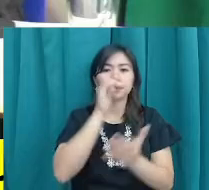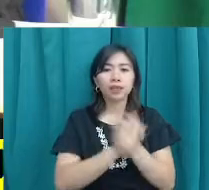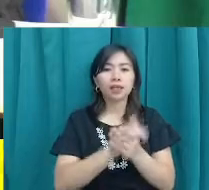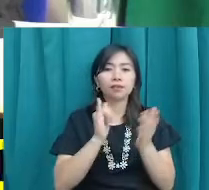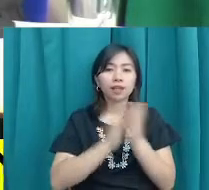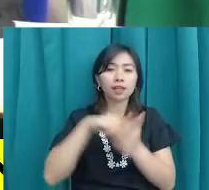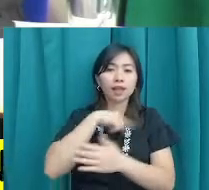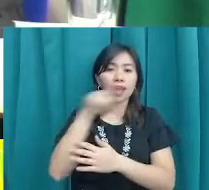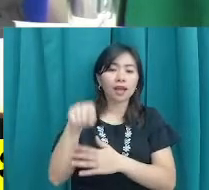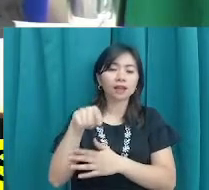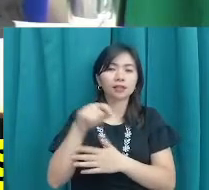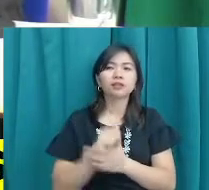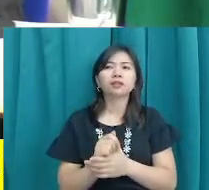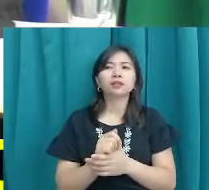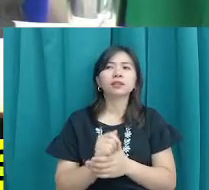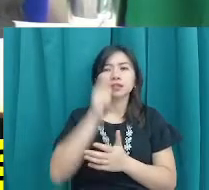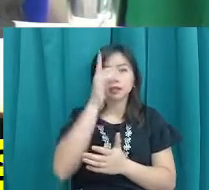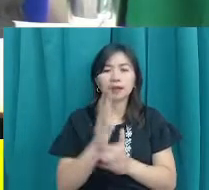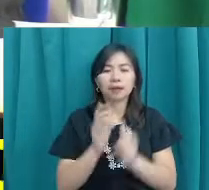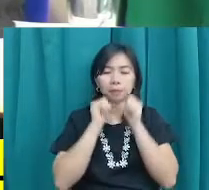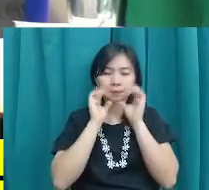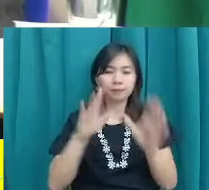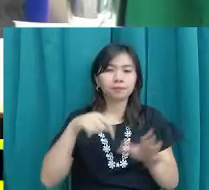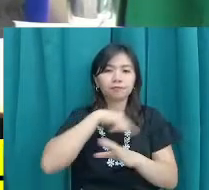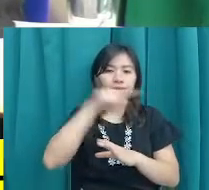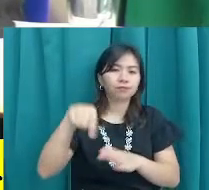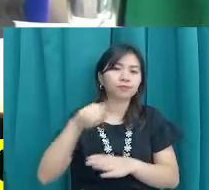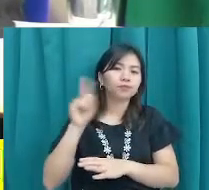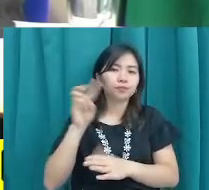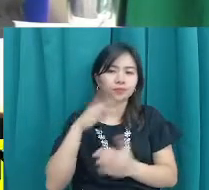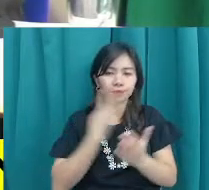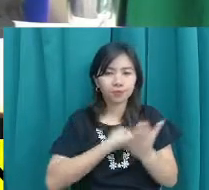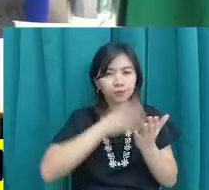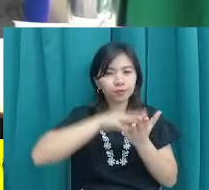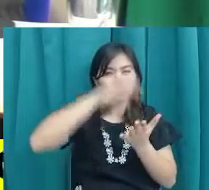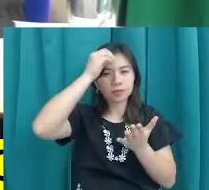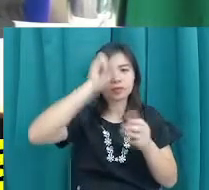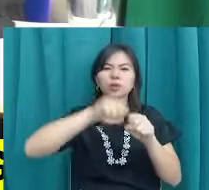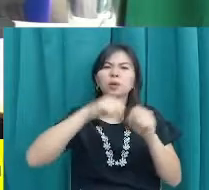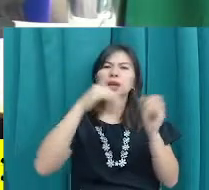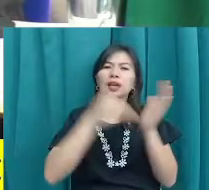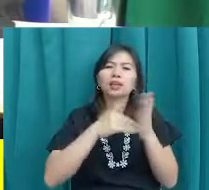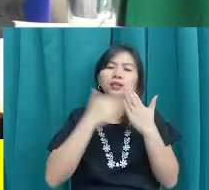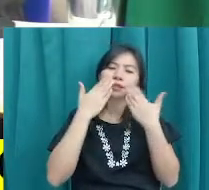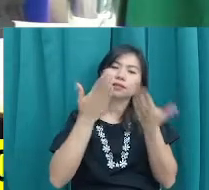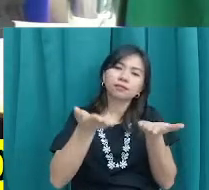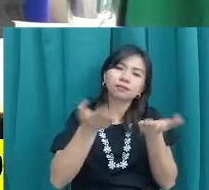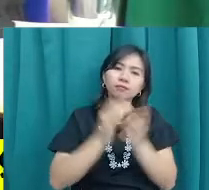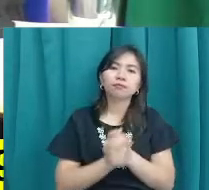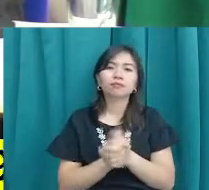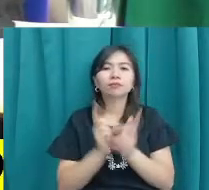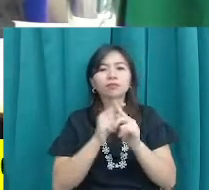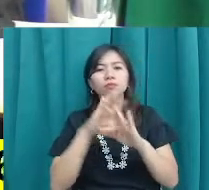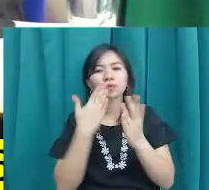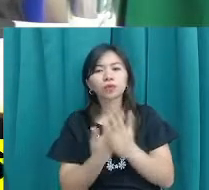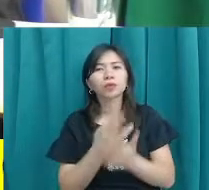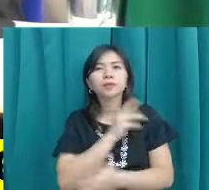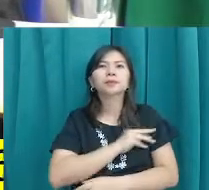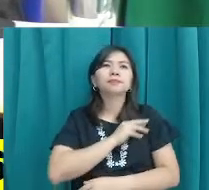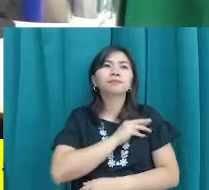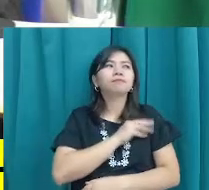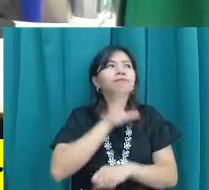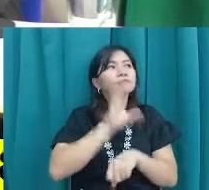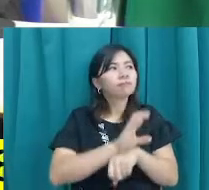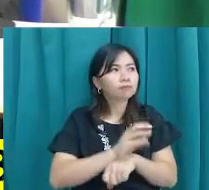atin ay pagpapalain po ng Panginoon sa ating pong napakinggan. Kaya maraming salamat din po sa mga mission churches and mission